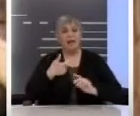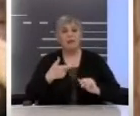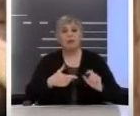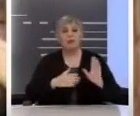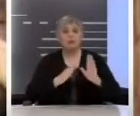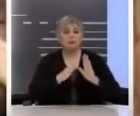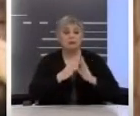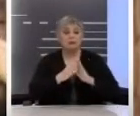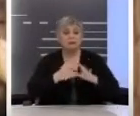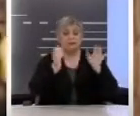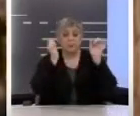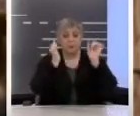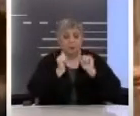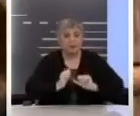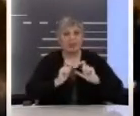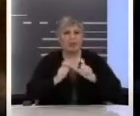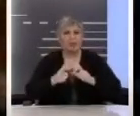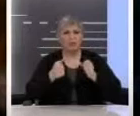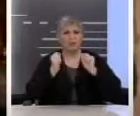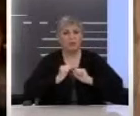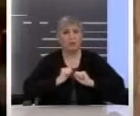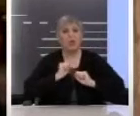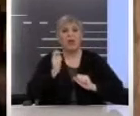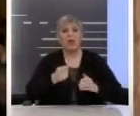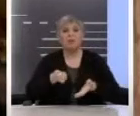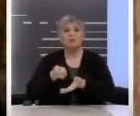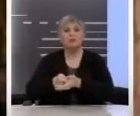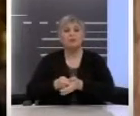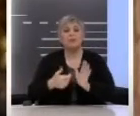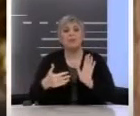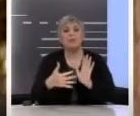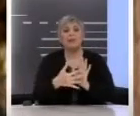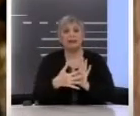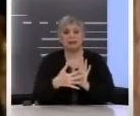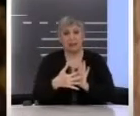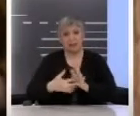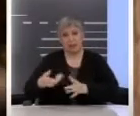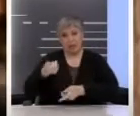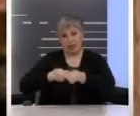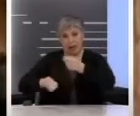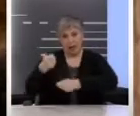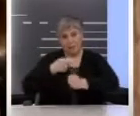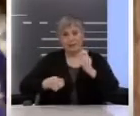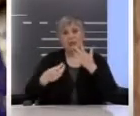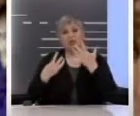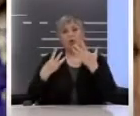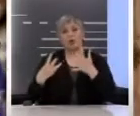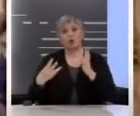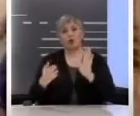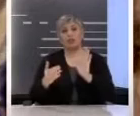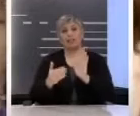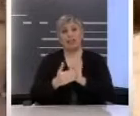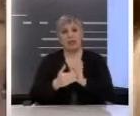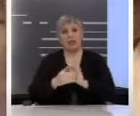που επλήγει σε αυτή την περιοχή 5.000 ευρώ και για κάθε επιχείρηση 8.000 ευρώ. Πάντα